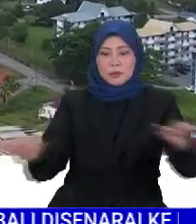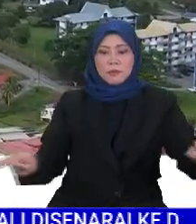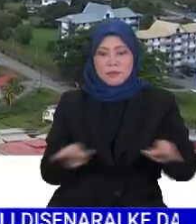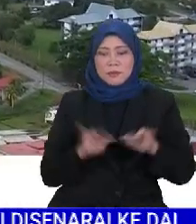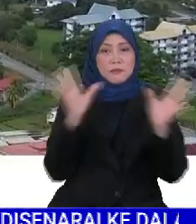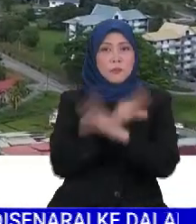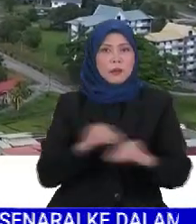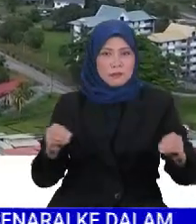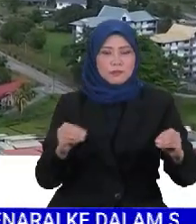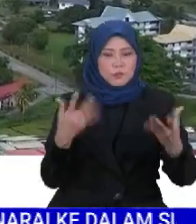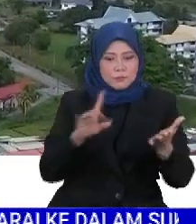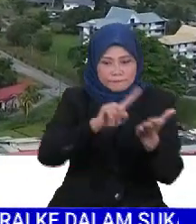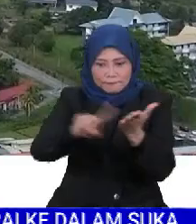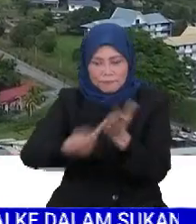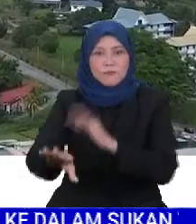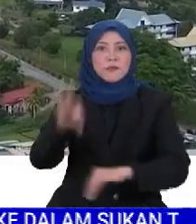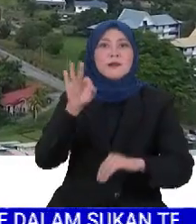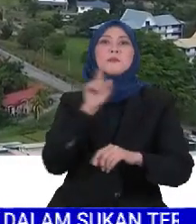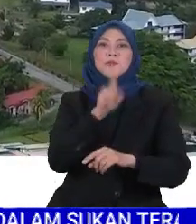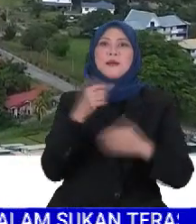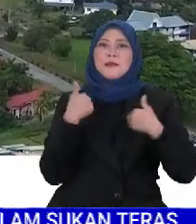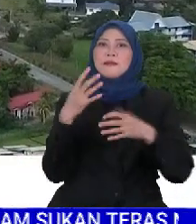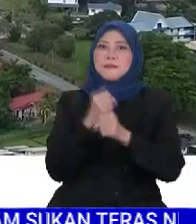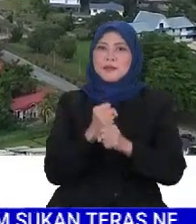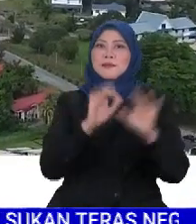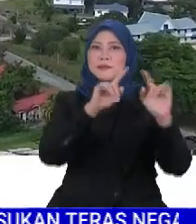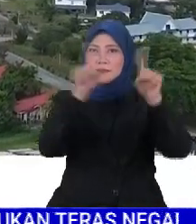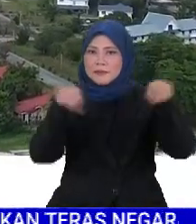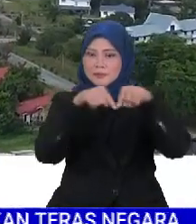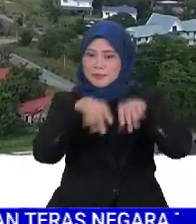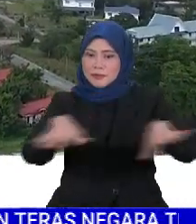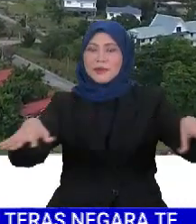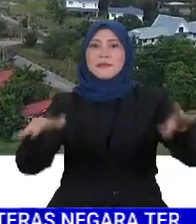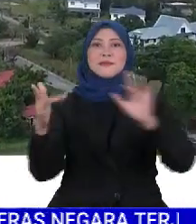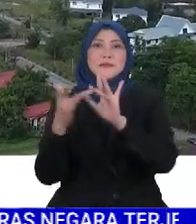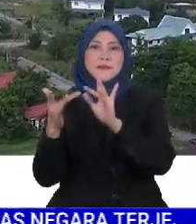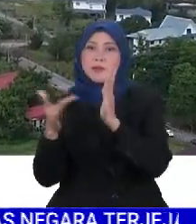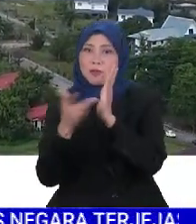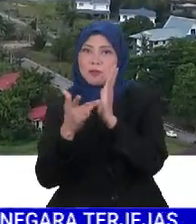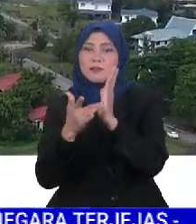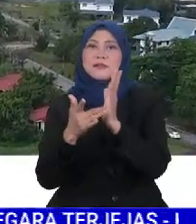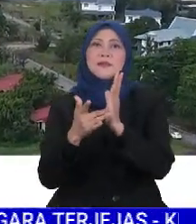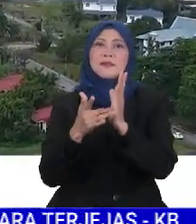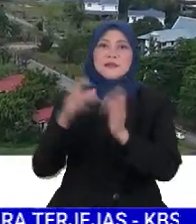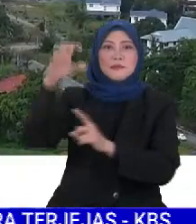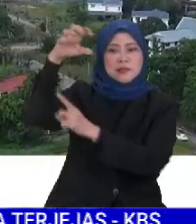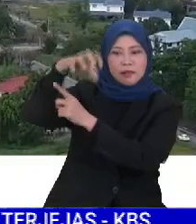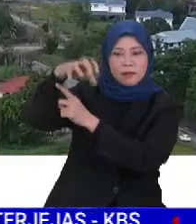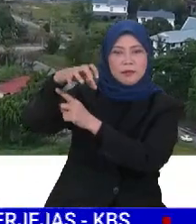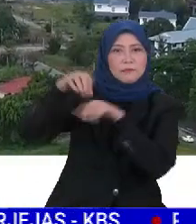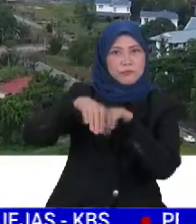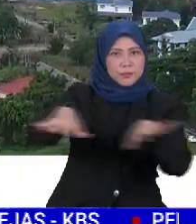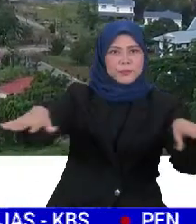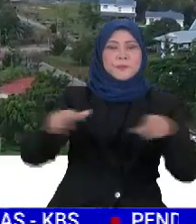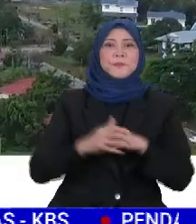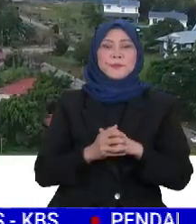Sarawak telah dikenal pasti bakal mendapat akses capaian internet menggunakan teknologi satelit. Ujarnya lagi, capaian